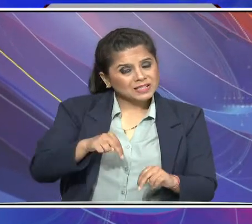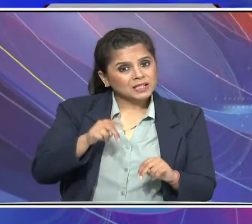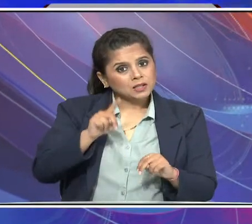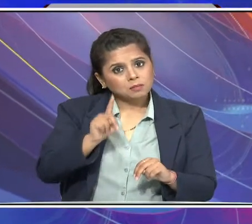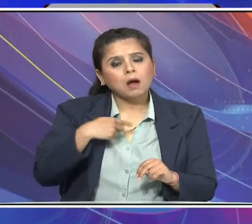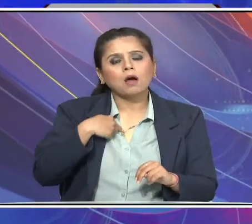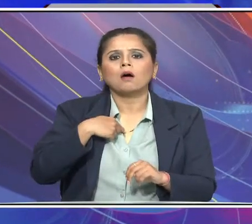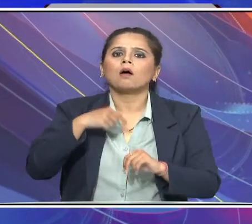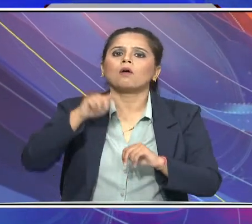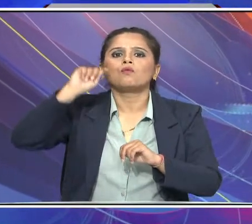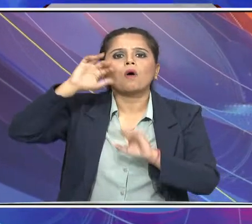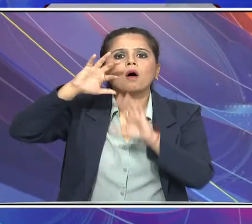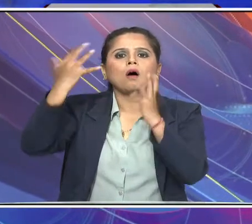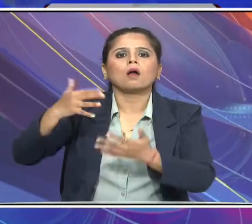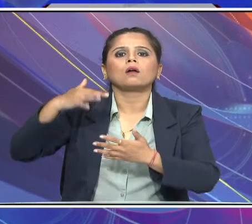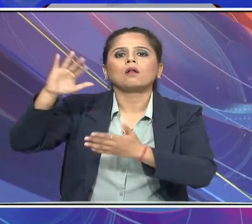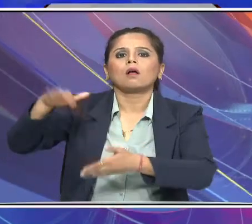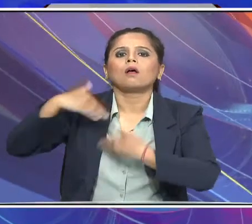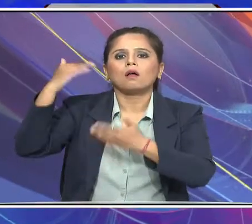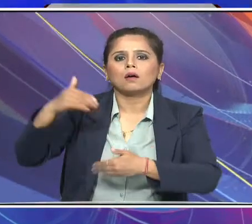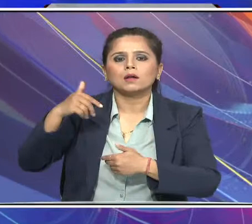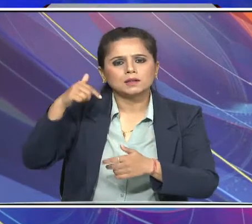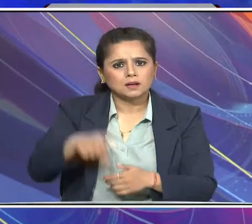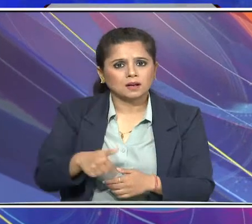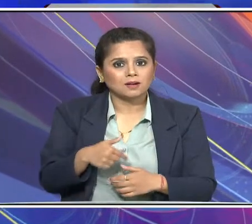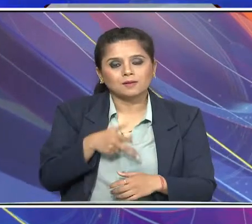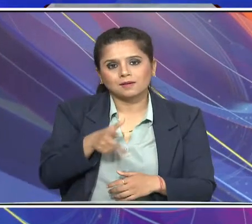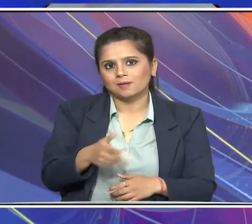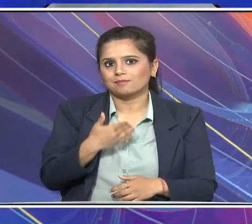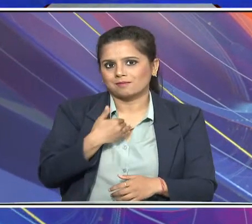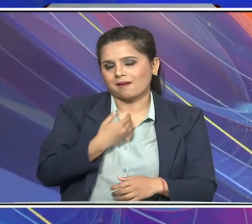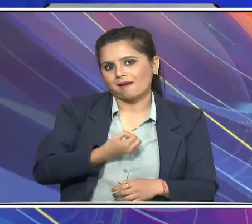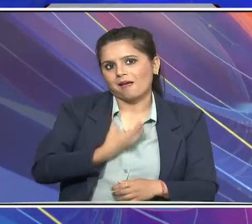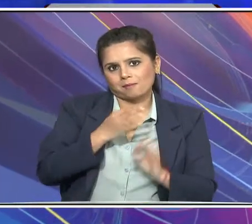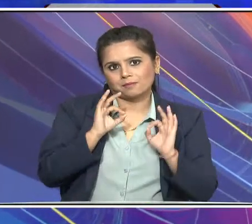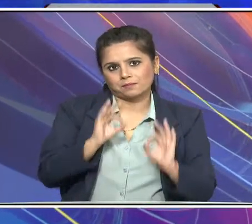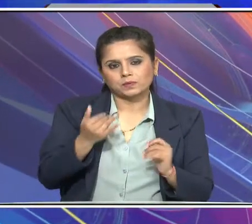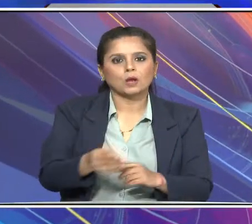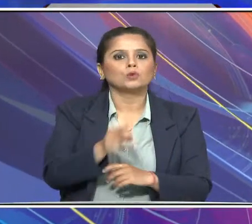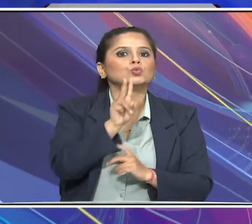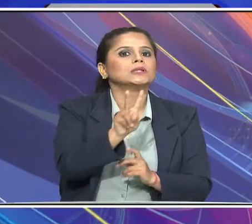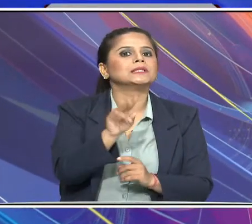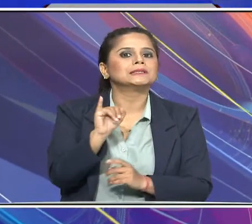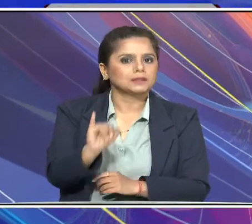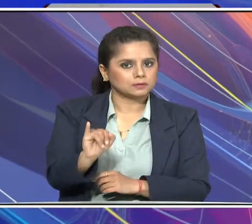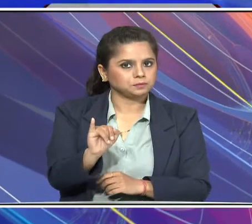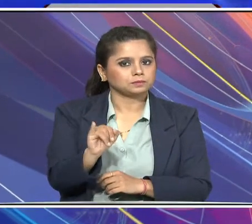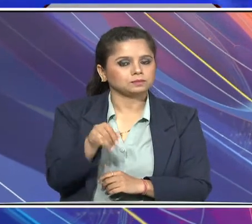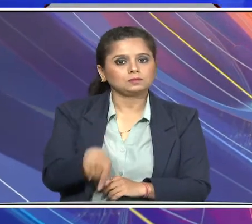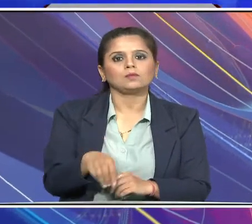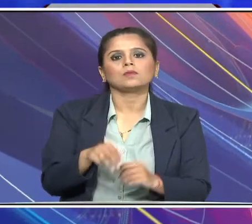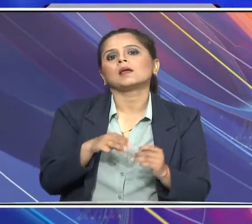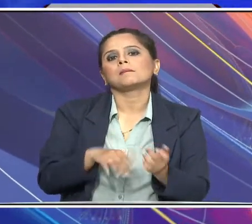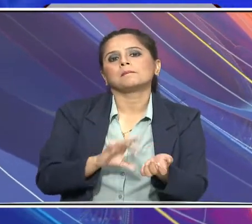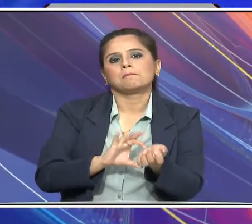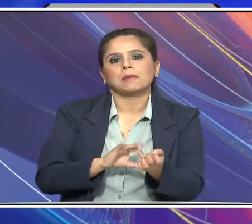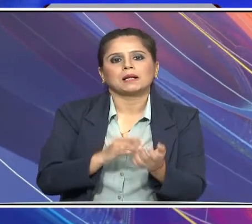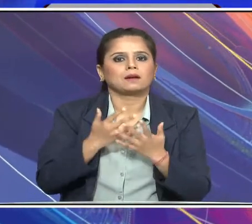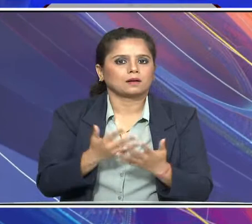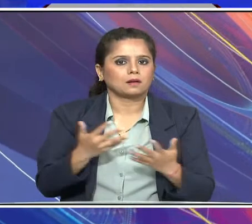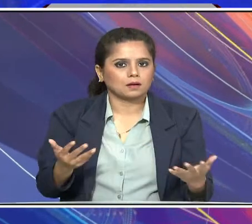थे आज मुझे बताते हुए खुशी हो रही है की ऐसे 26 मेडिकल डिवाइस